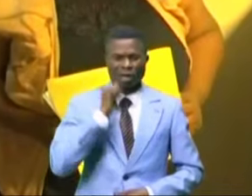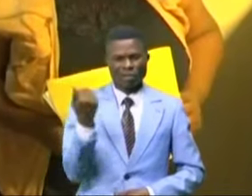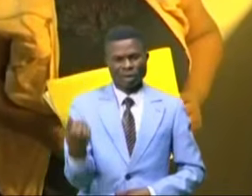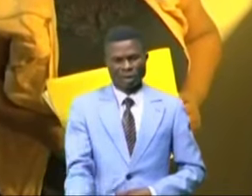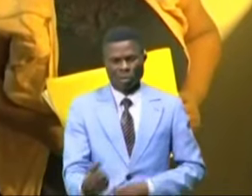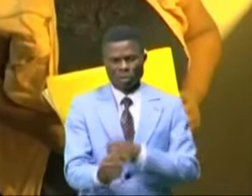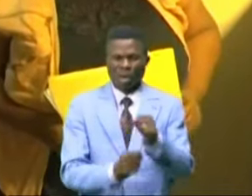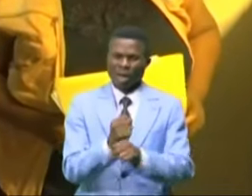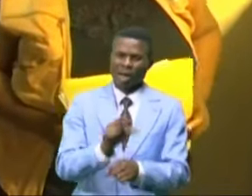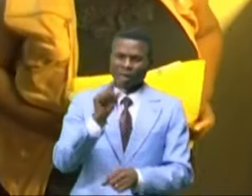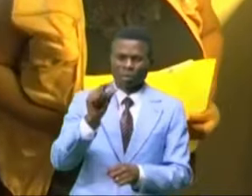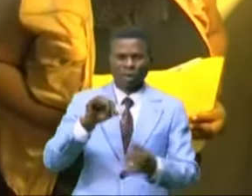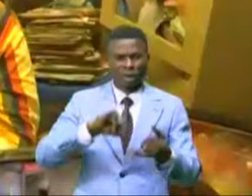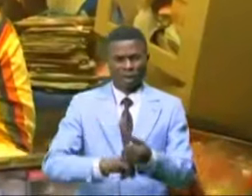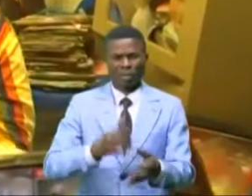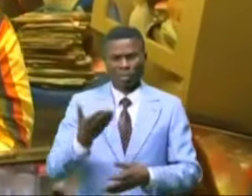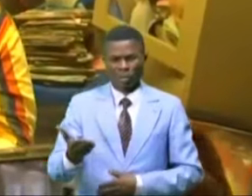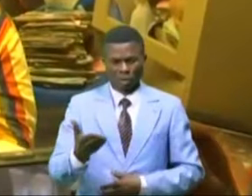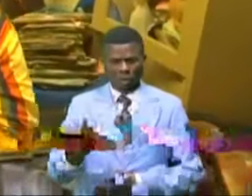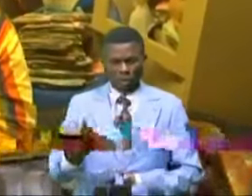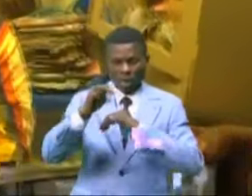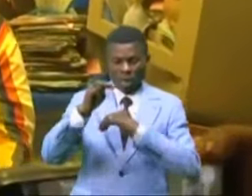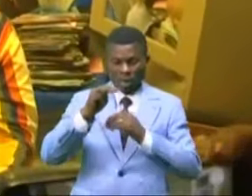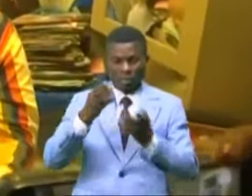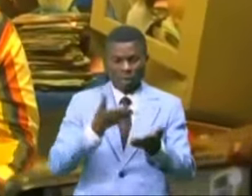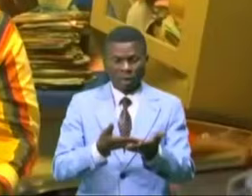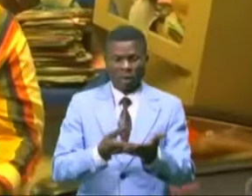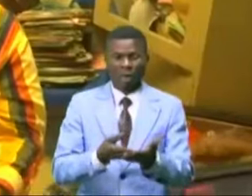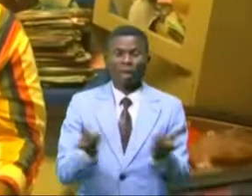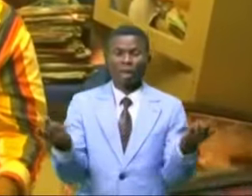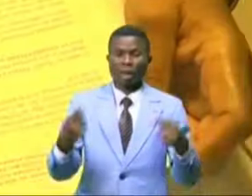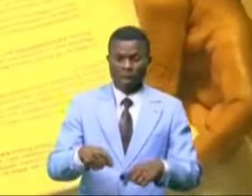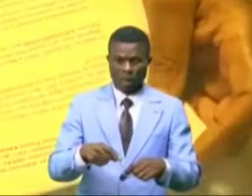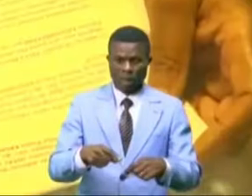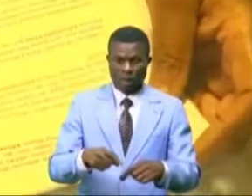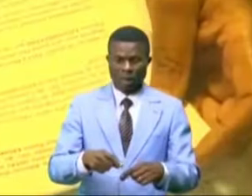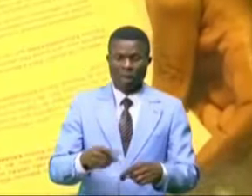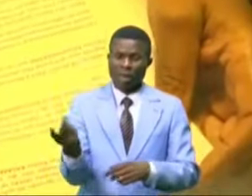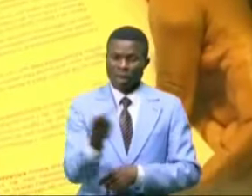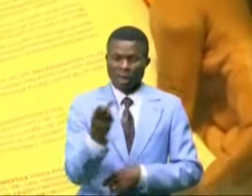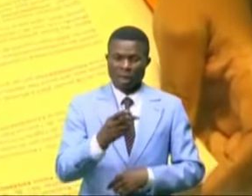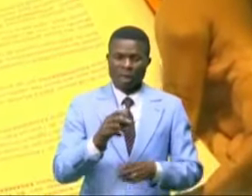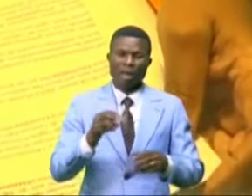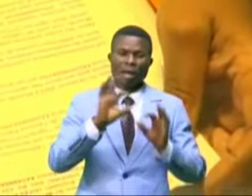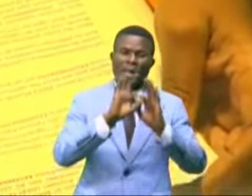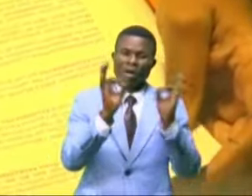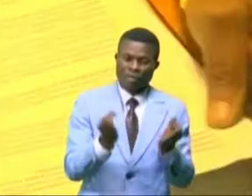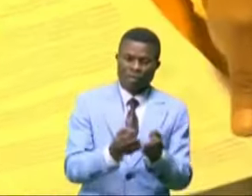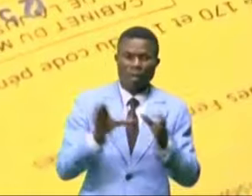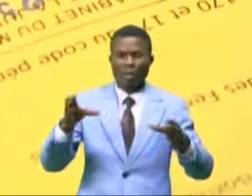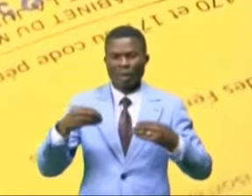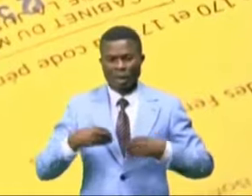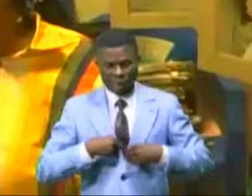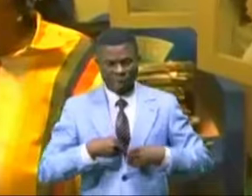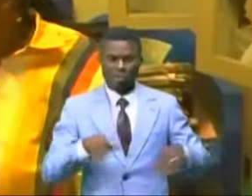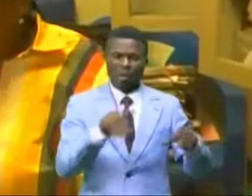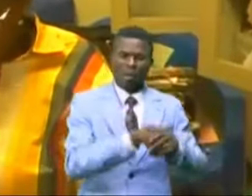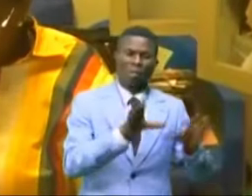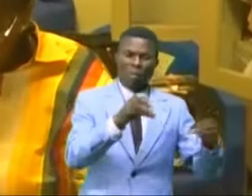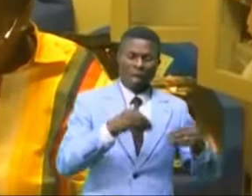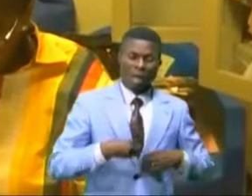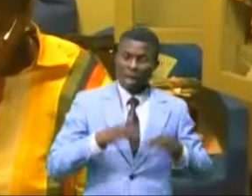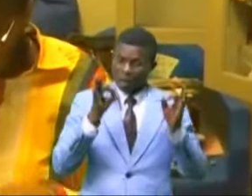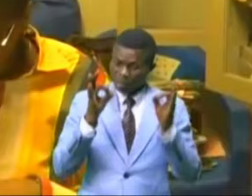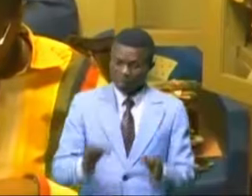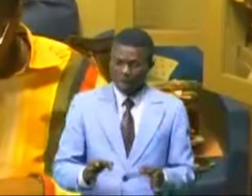reste impunie. Vous allez voir si notre message nous rend ici, même lorsqu'elle est consentante, c'est-à-dire lorsqu'elle a accepté, l'acceptation d'une